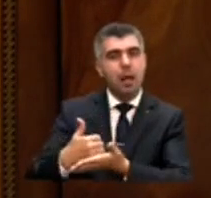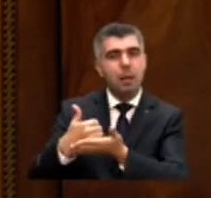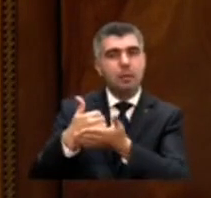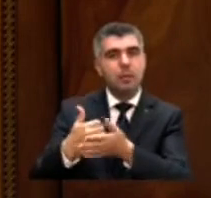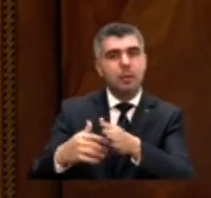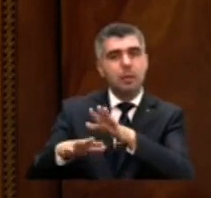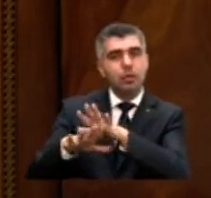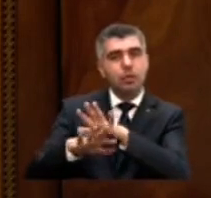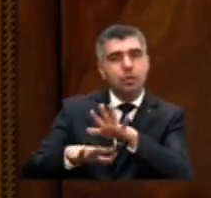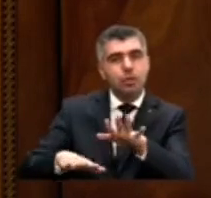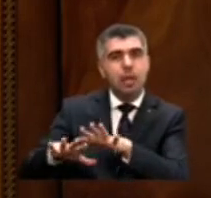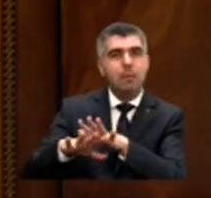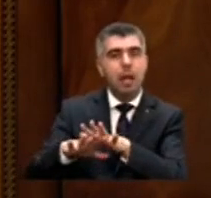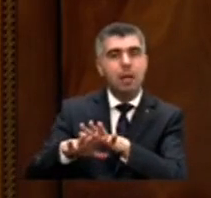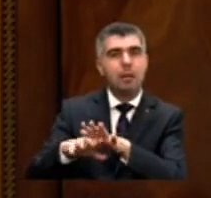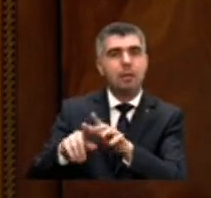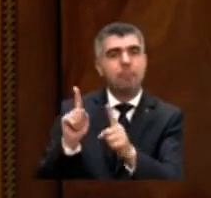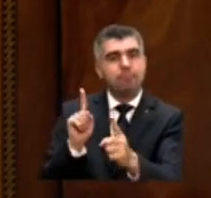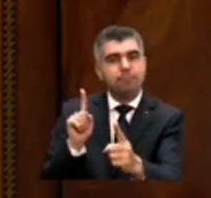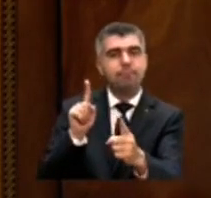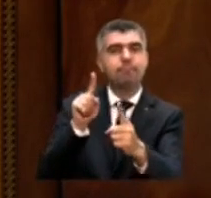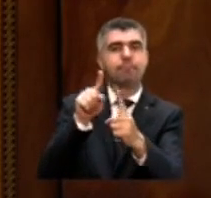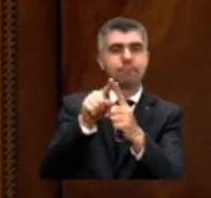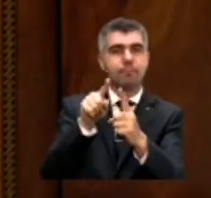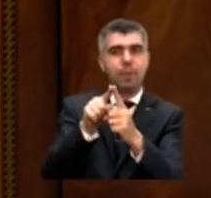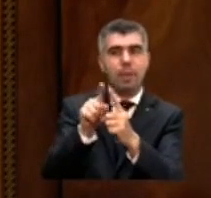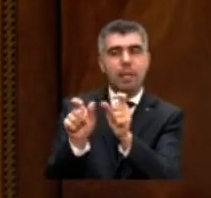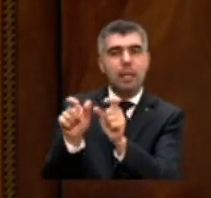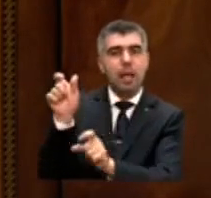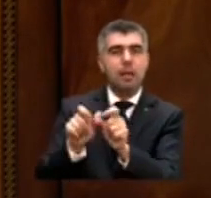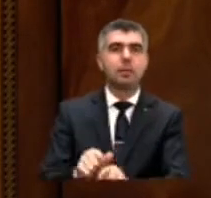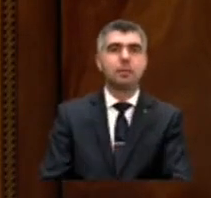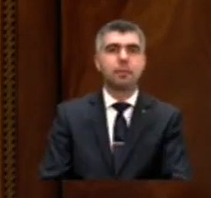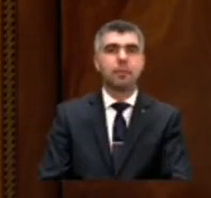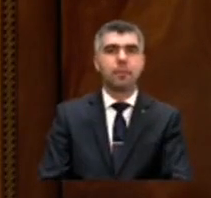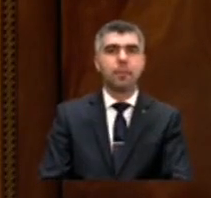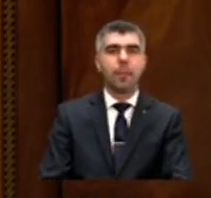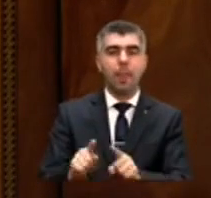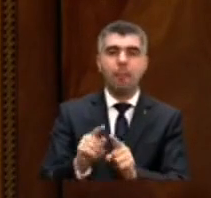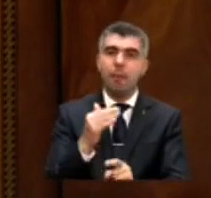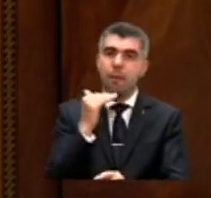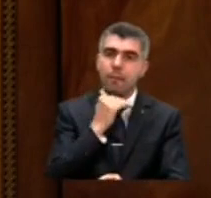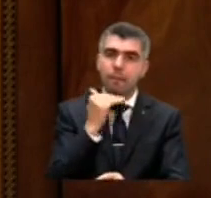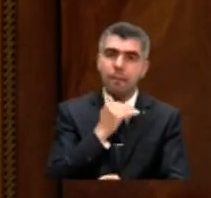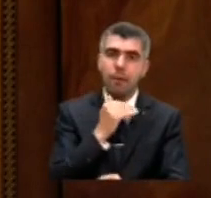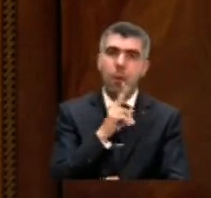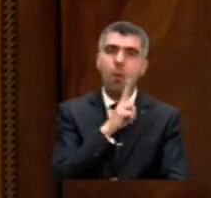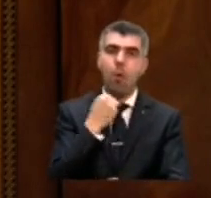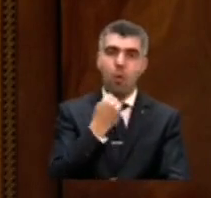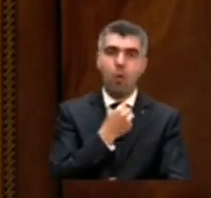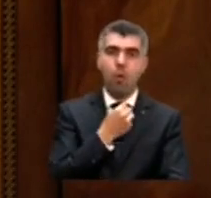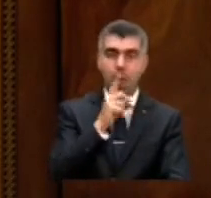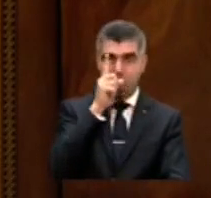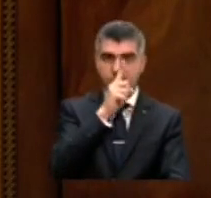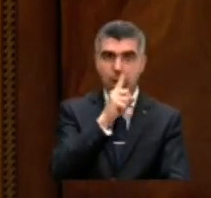مالية مباشرة بدلاً من المساعدات المتفرقة، ستسرع الحكومة بإخراج